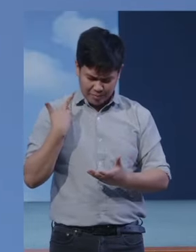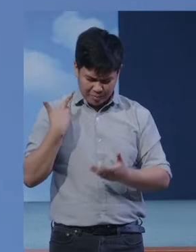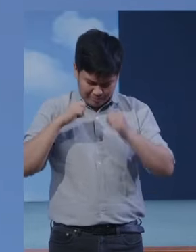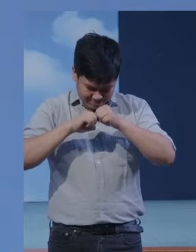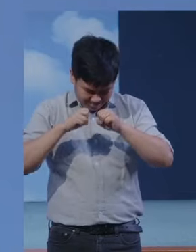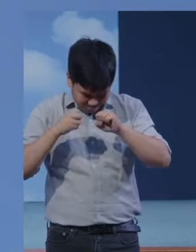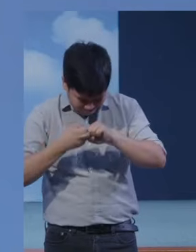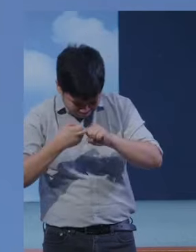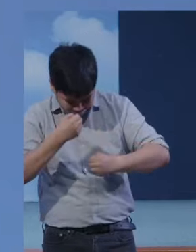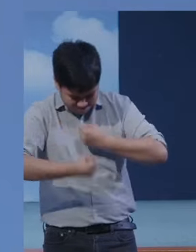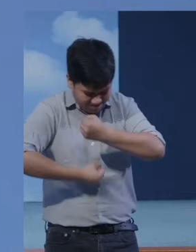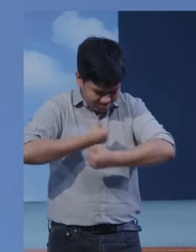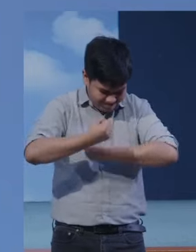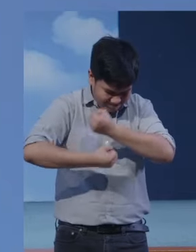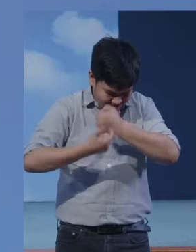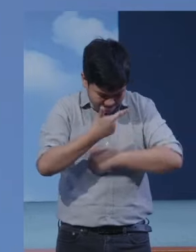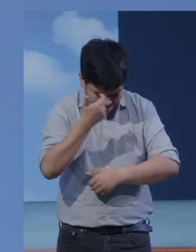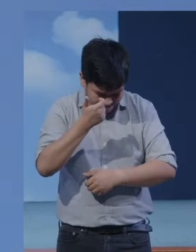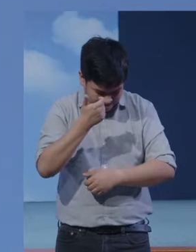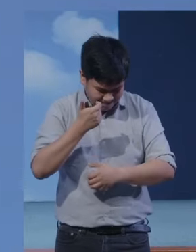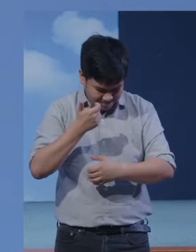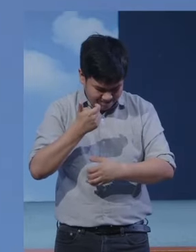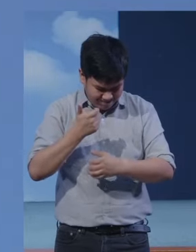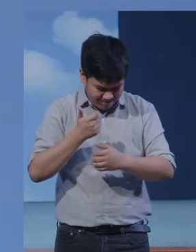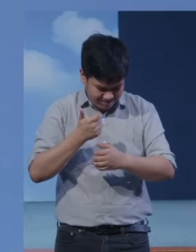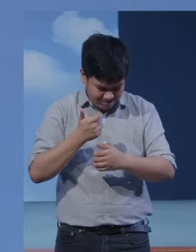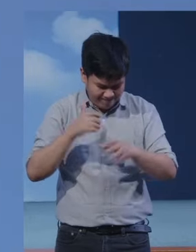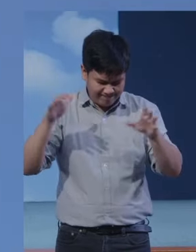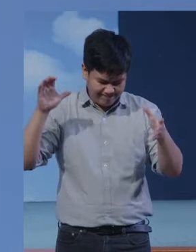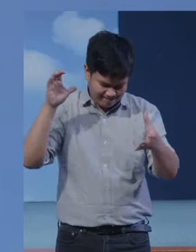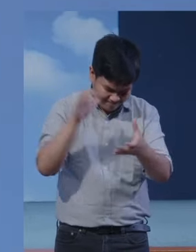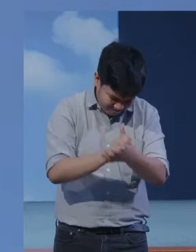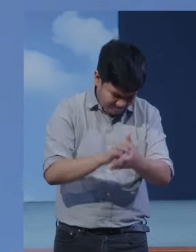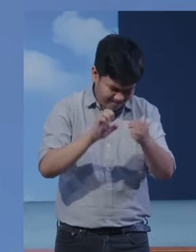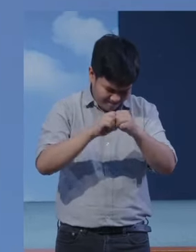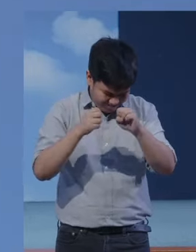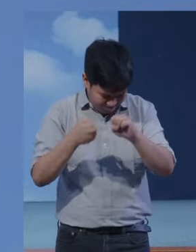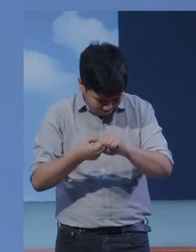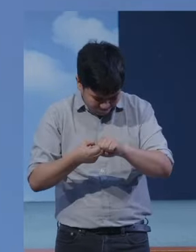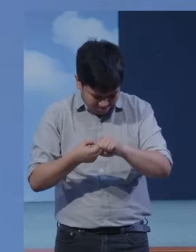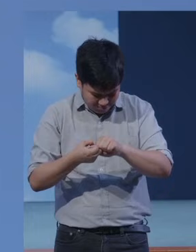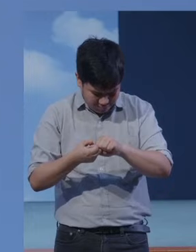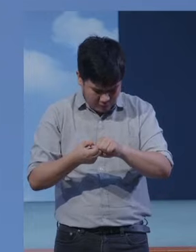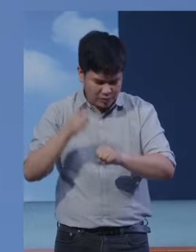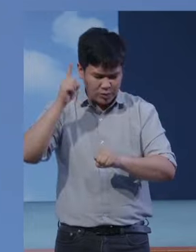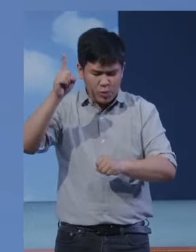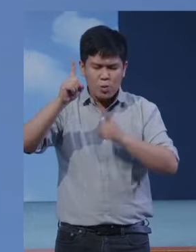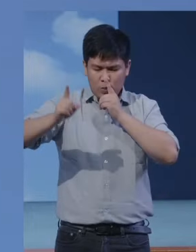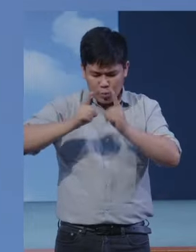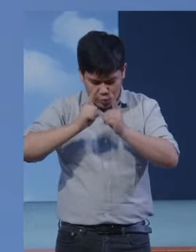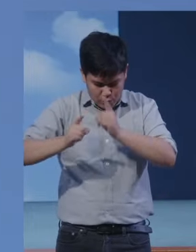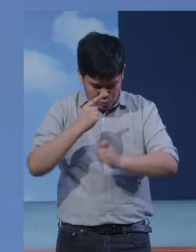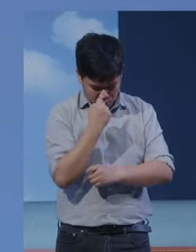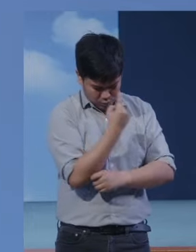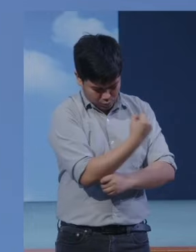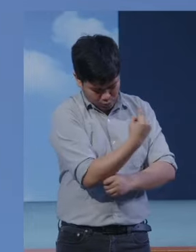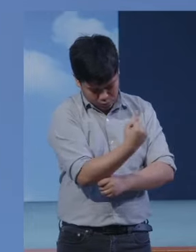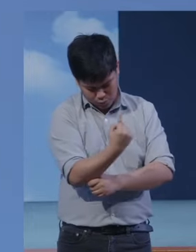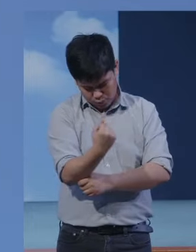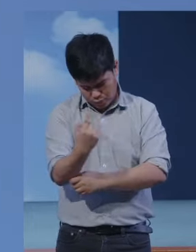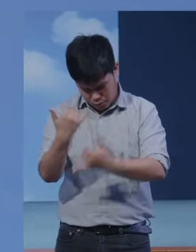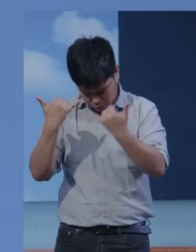naghihirap dahil sa aming kaugnayan sa aming pag-aasawa Kayo po ang mangusap sa bawat isa